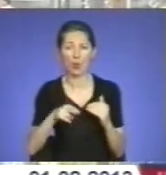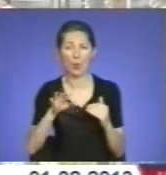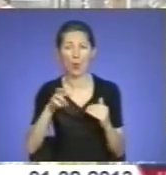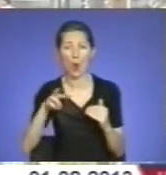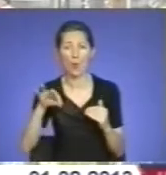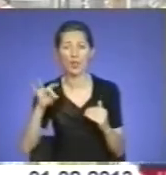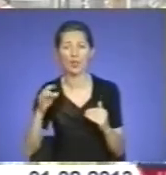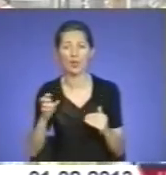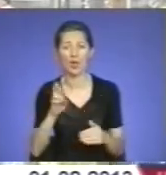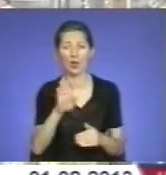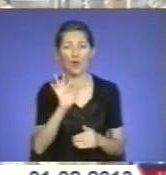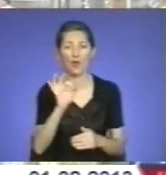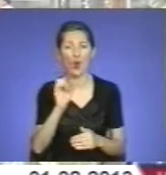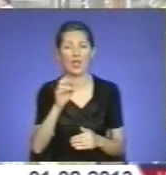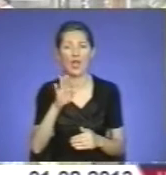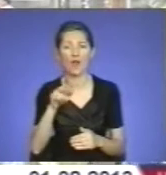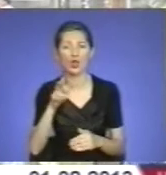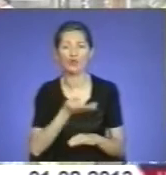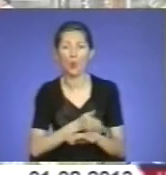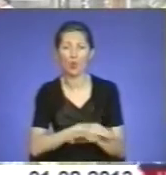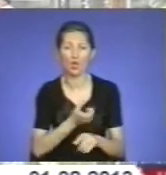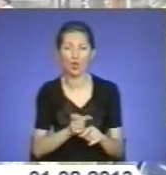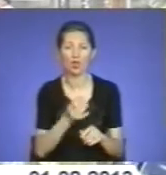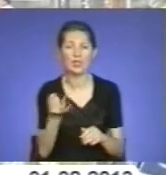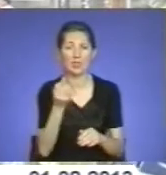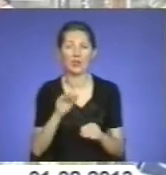Польщі. Дуже цікаві їхні розробки.